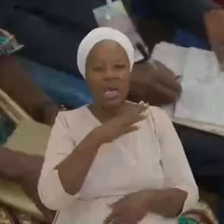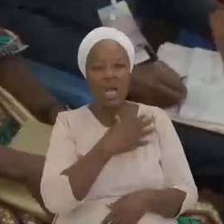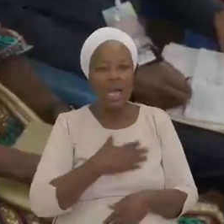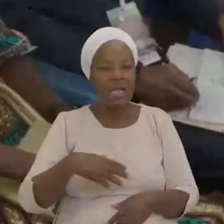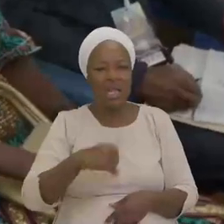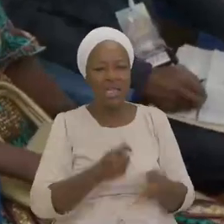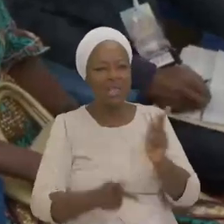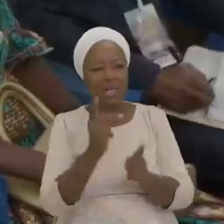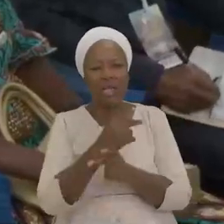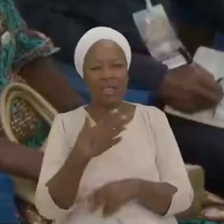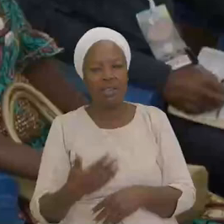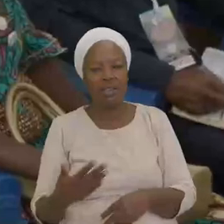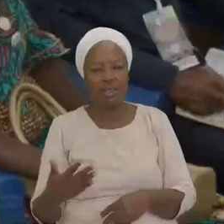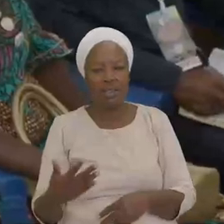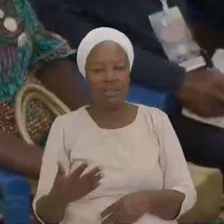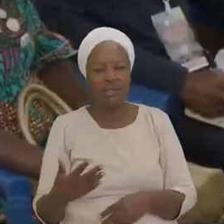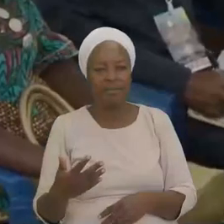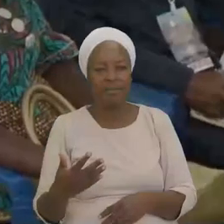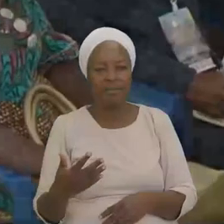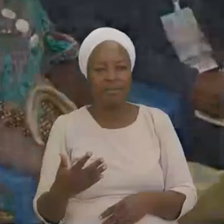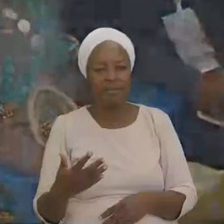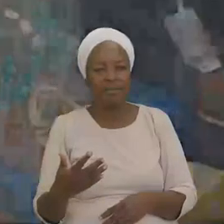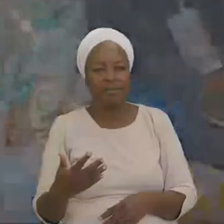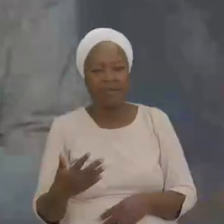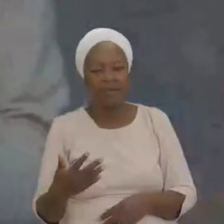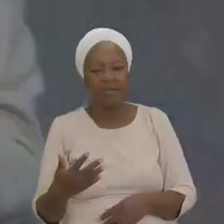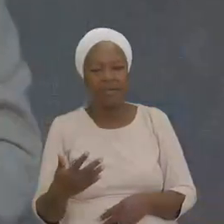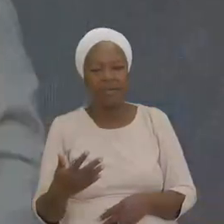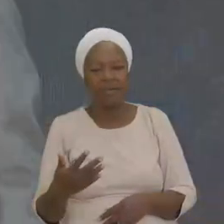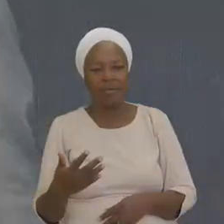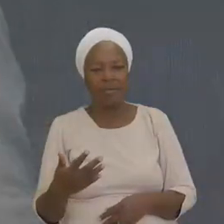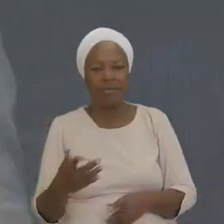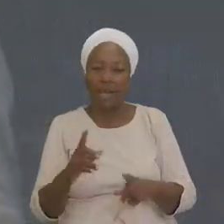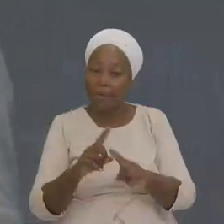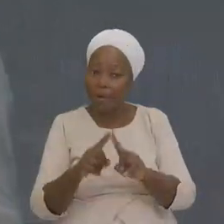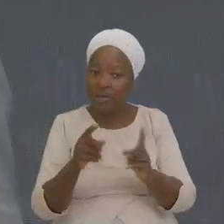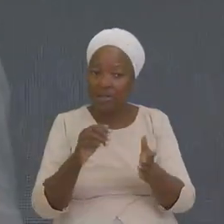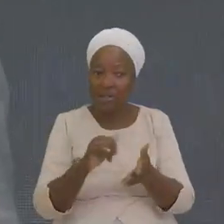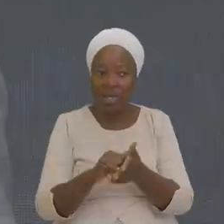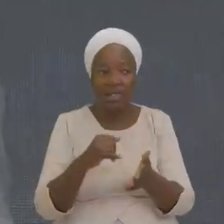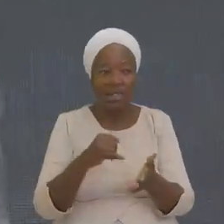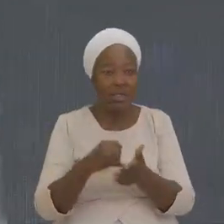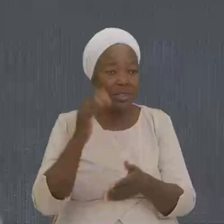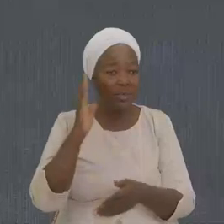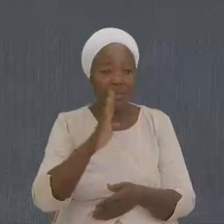Afin de nous purifier des rides et des choses semblables.